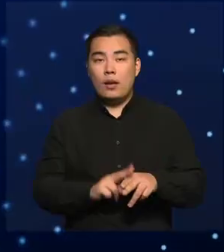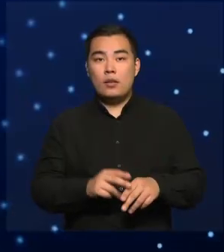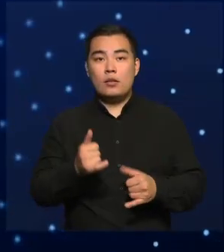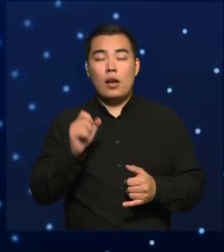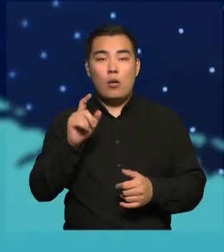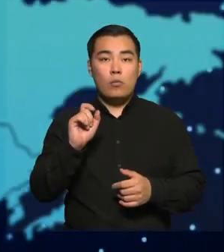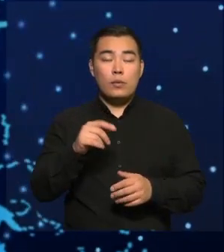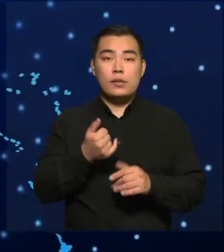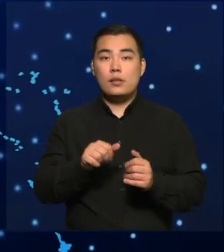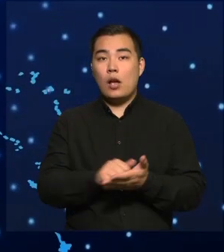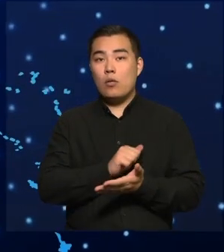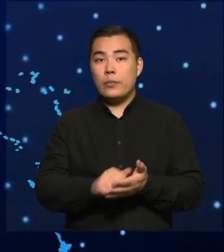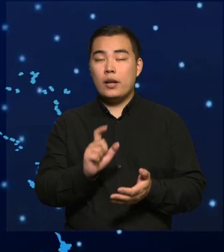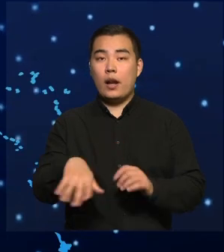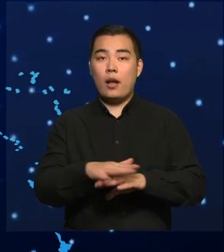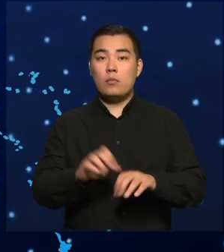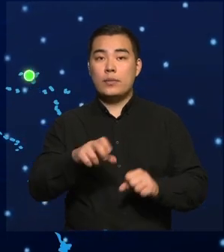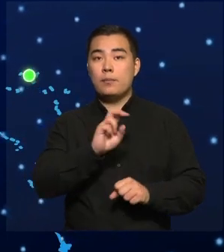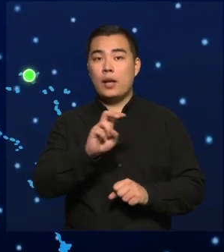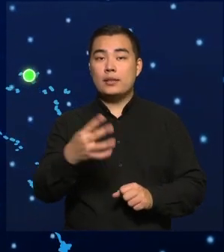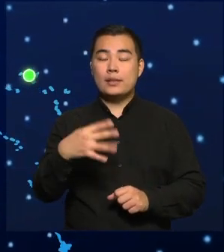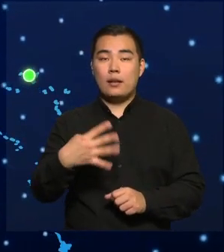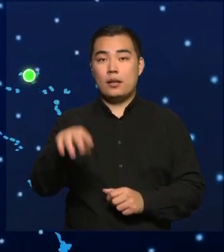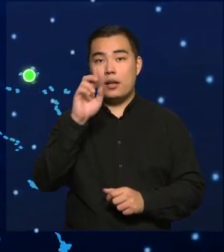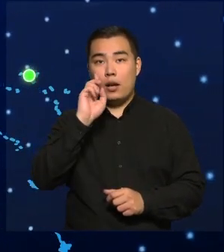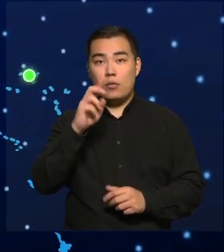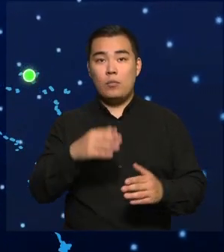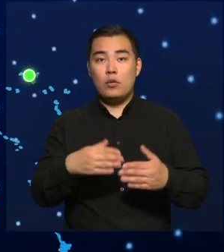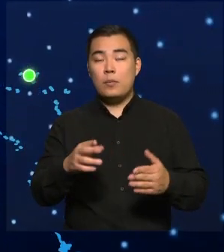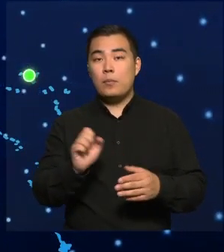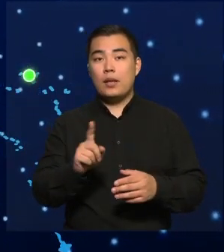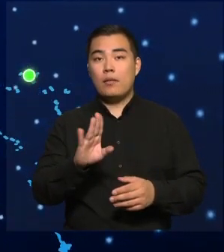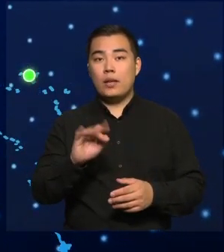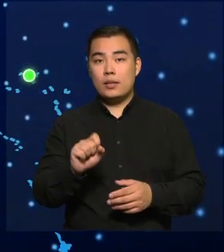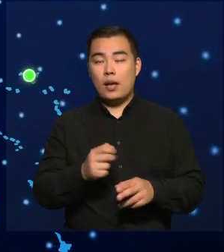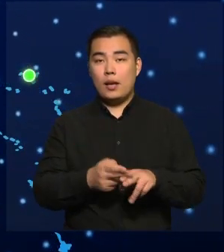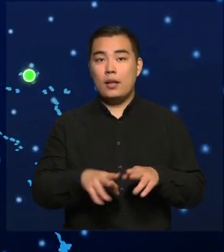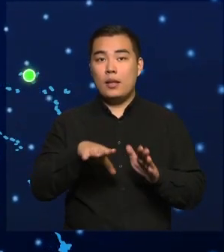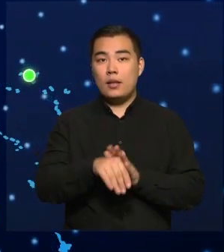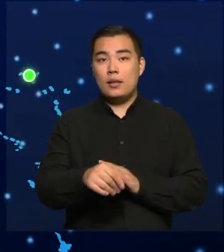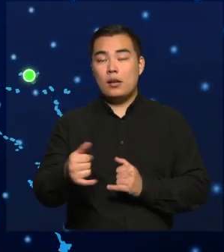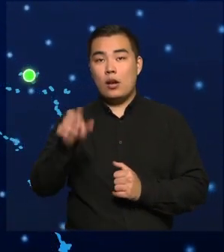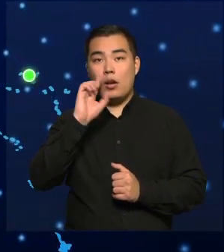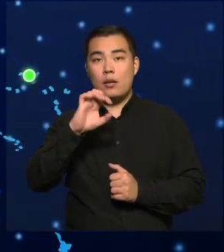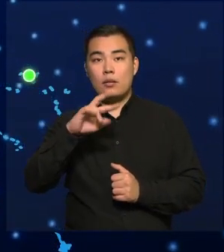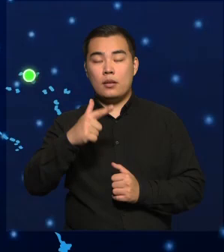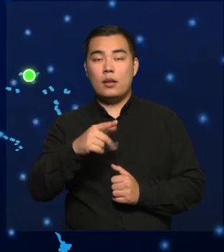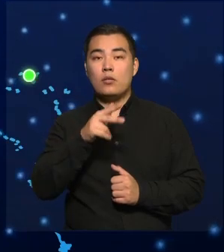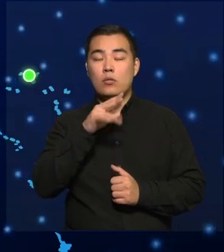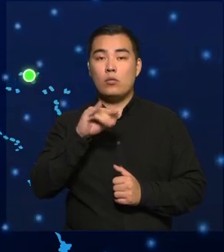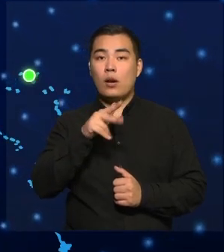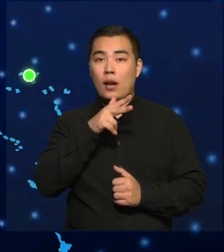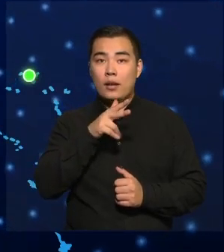голубым документом наши граждане могут посетить больше 40 государств без визы. В их числе страны СНГ, Южная Корея,